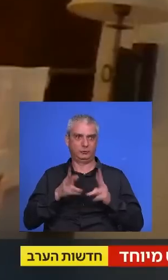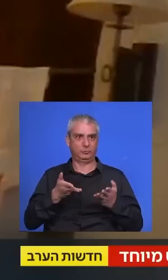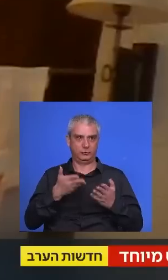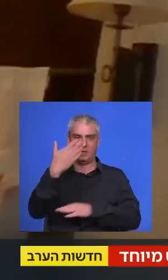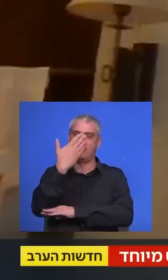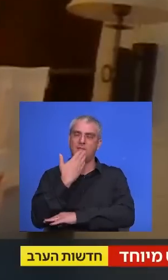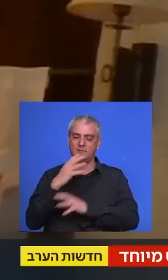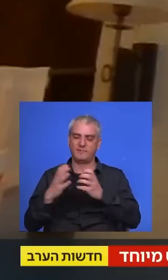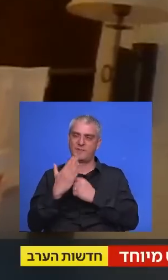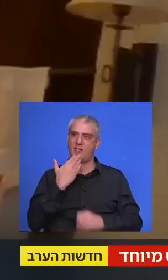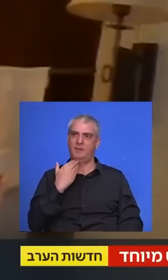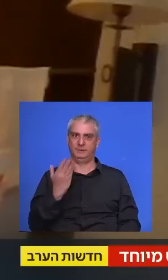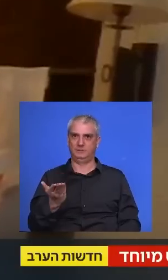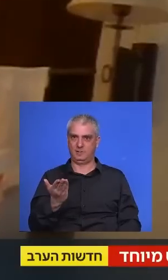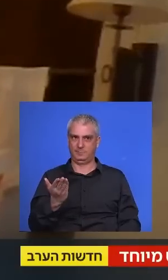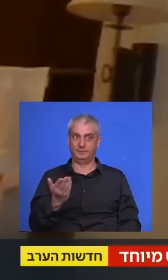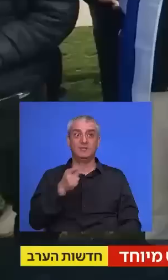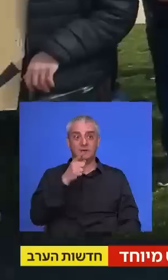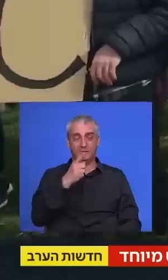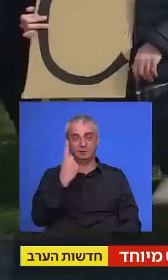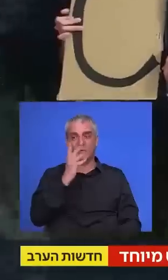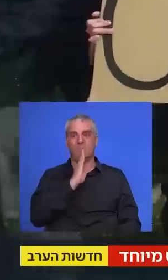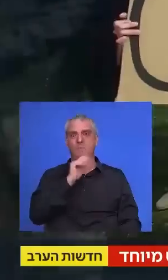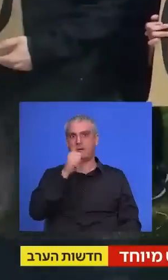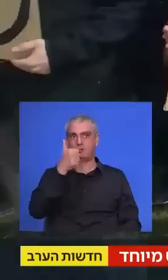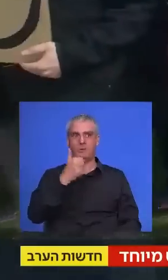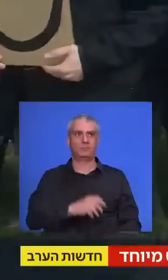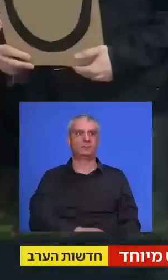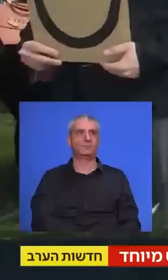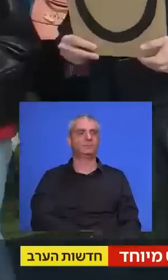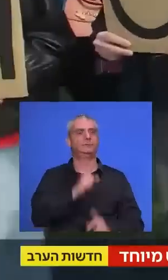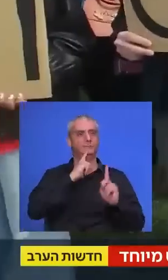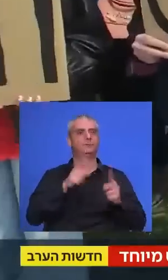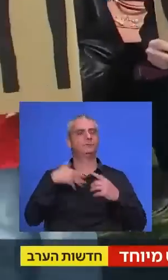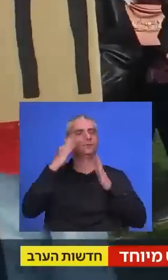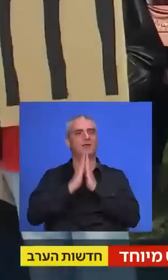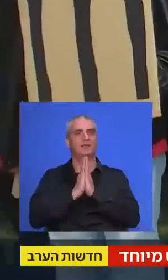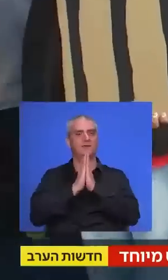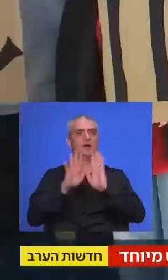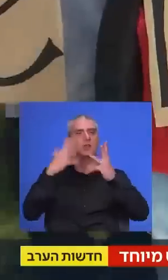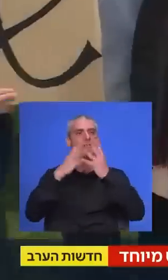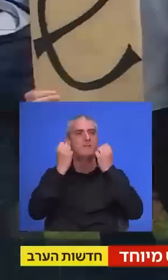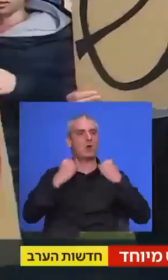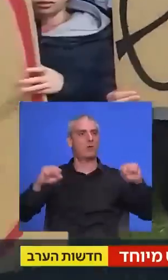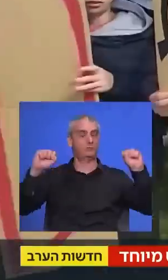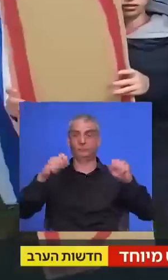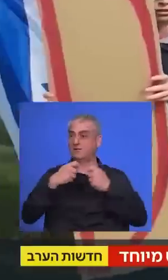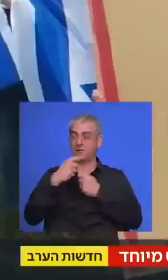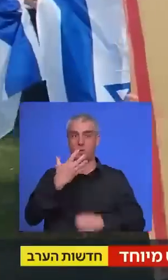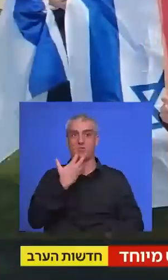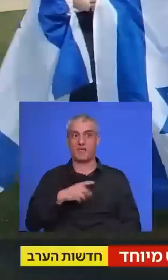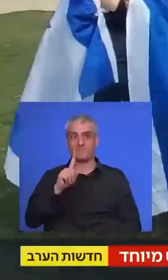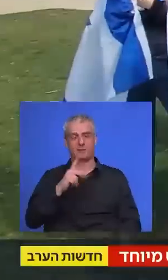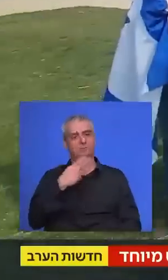למדינת ישראל ולעם ישראל, וזו אחת מהבעיות. להיות עם חופ חופשי. ארגון של הרב ויינבלט מנסה